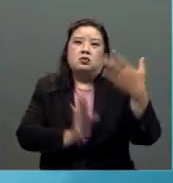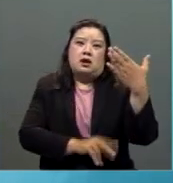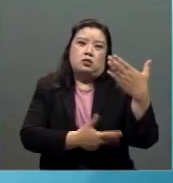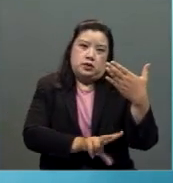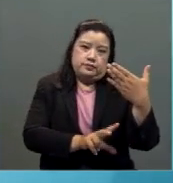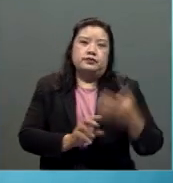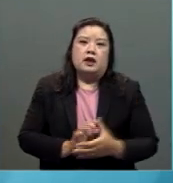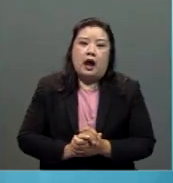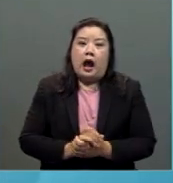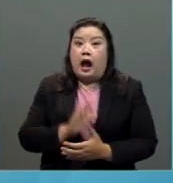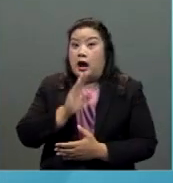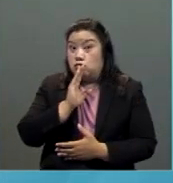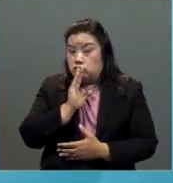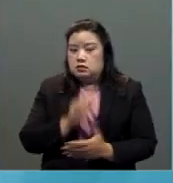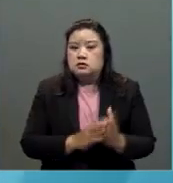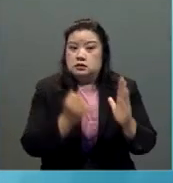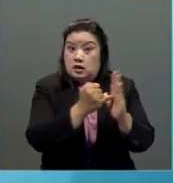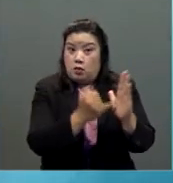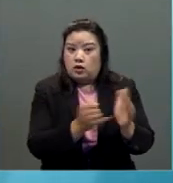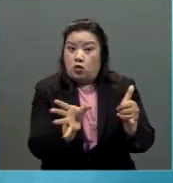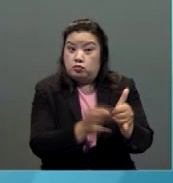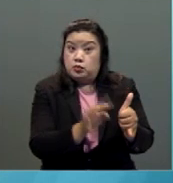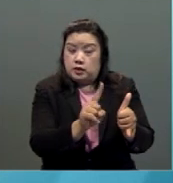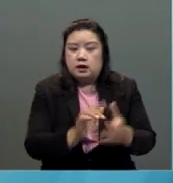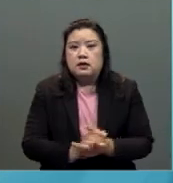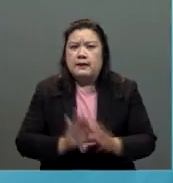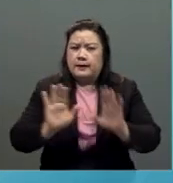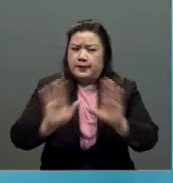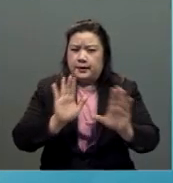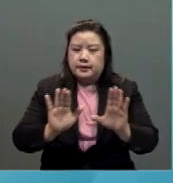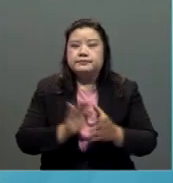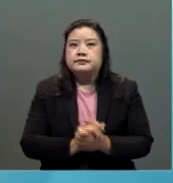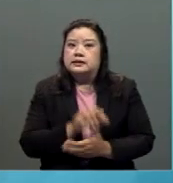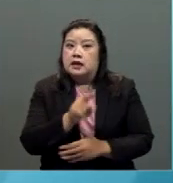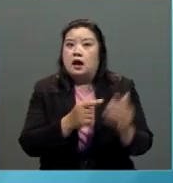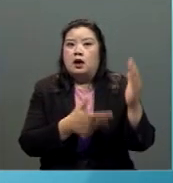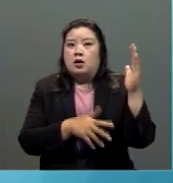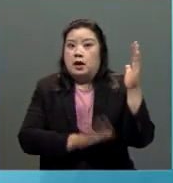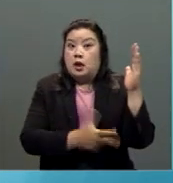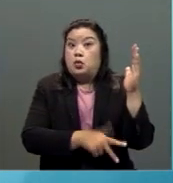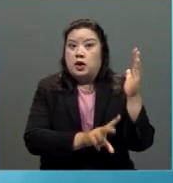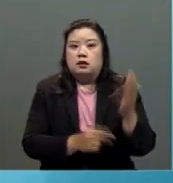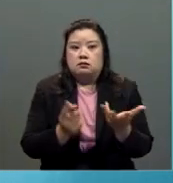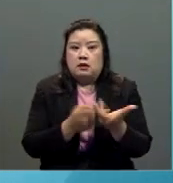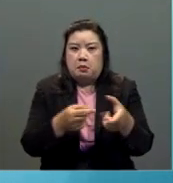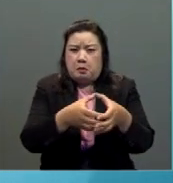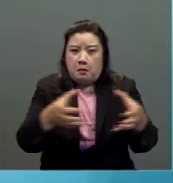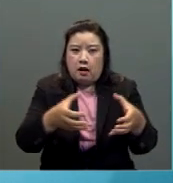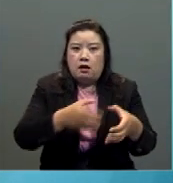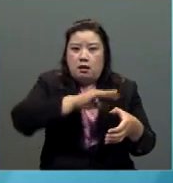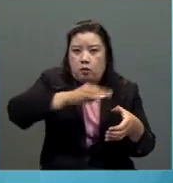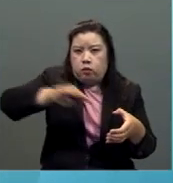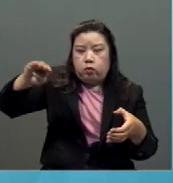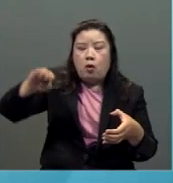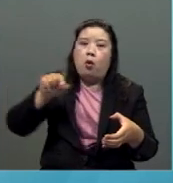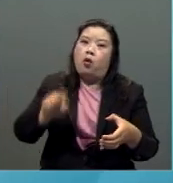รียบเทียบกันระหว่างจังหวัดแล้วเนี่ยจังหวัดภูเก็ตจะสูงมากเพราะฉะนั้นเวลาจะทำหรือใส่มาตรการเข้าไปก็ต้องแรงกว่าปกติต